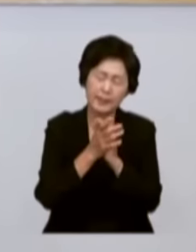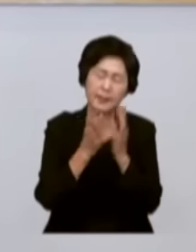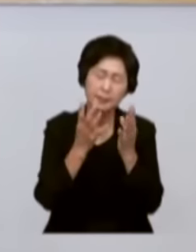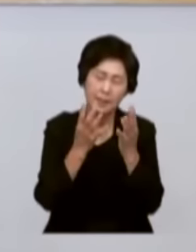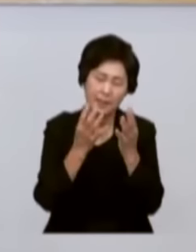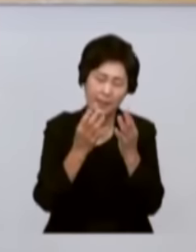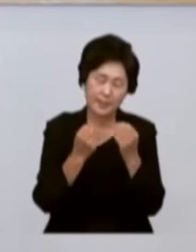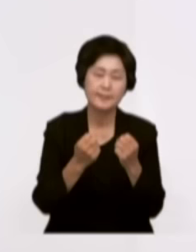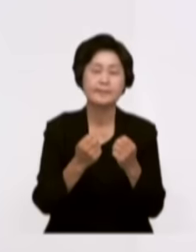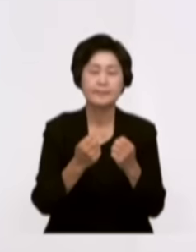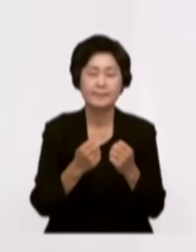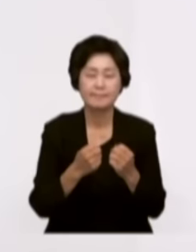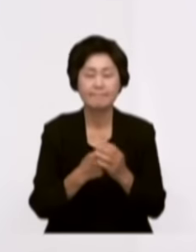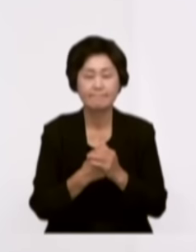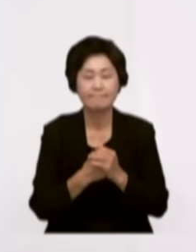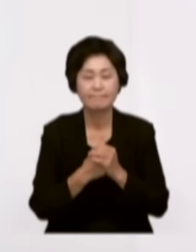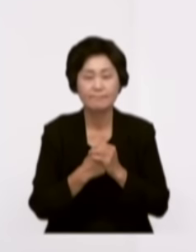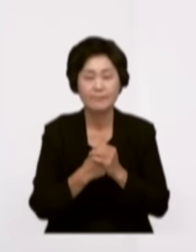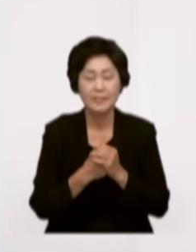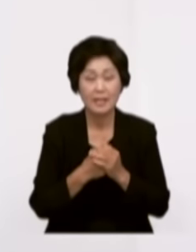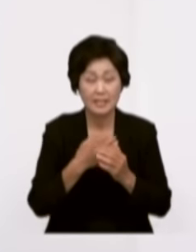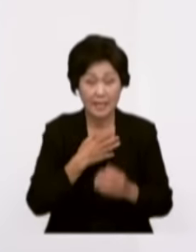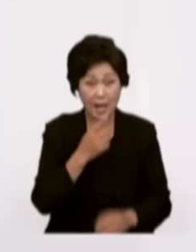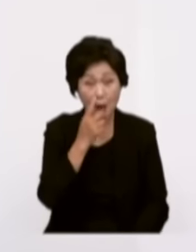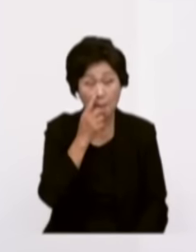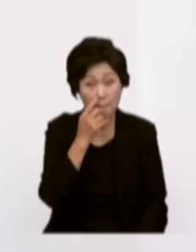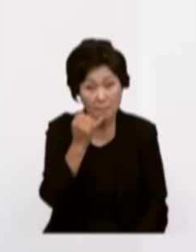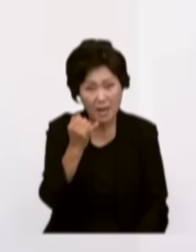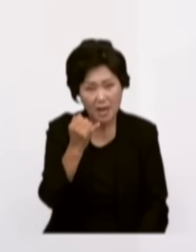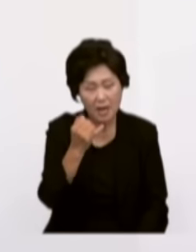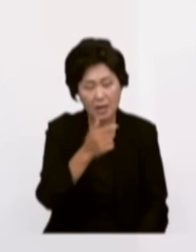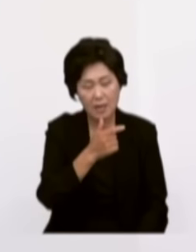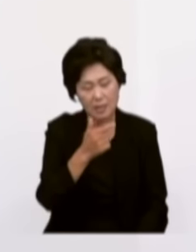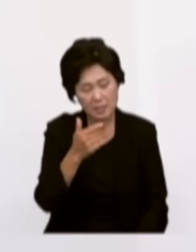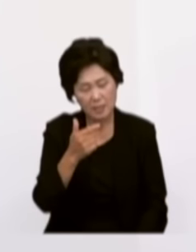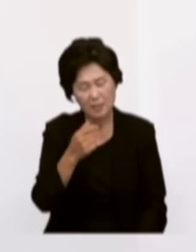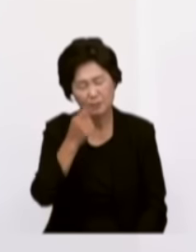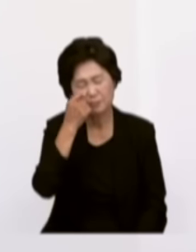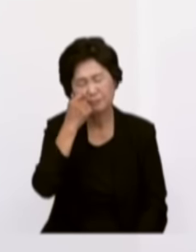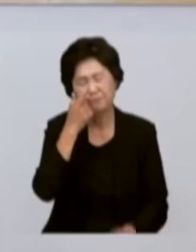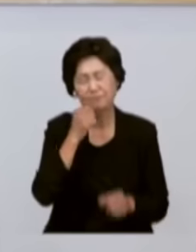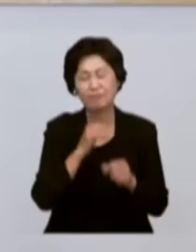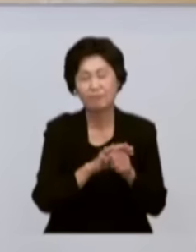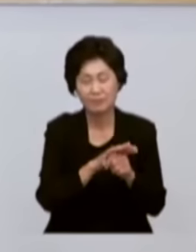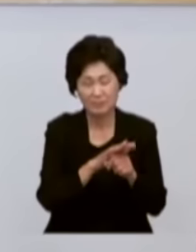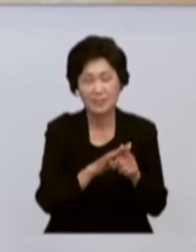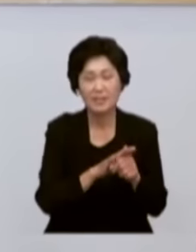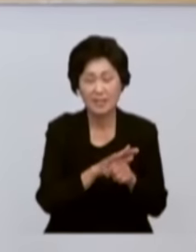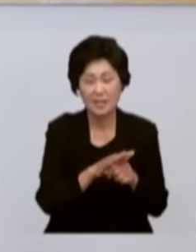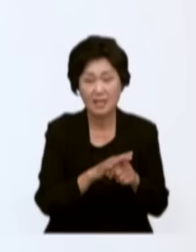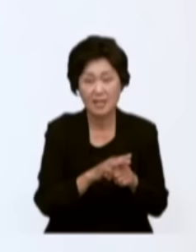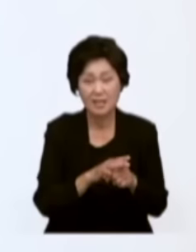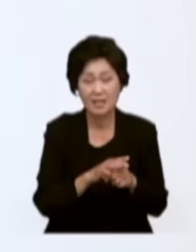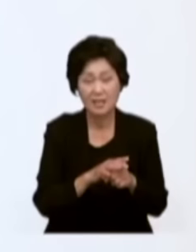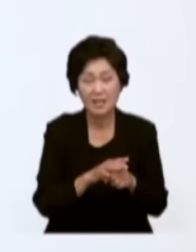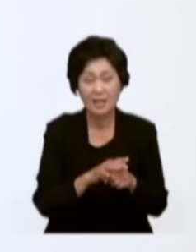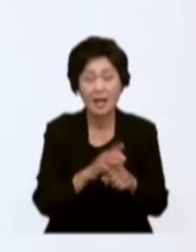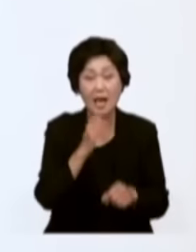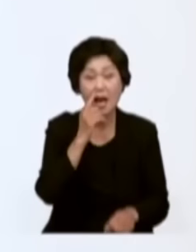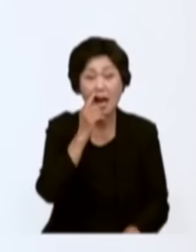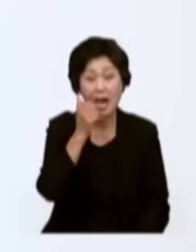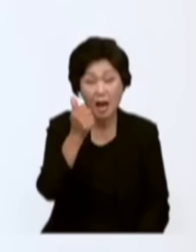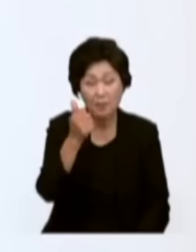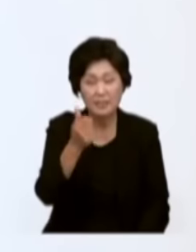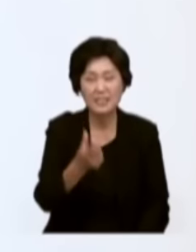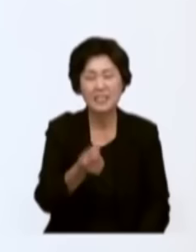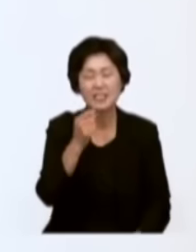고난이네 그렇죠? 예예. 예. 그래서 우리 엄마가 참 불쌍했고 그래서 지금 부모님 다 계세요? 아니 아버지는 일찍 술로